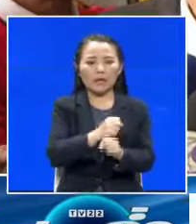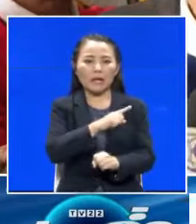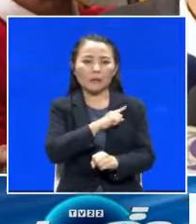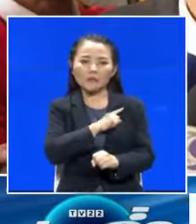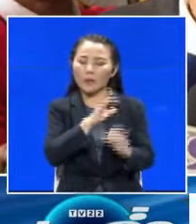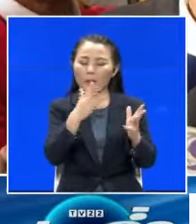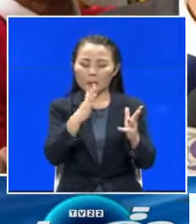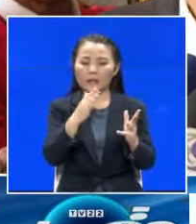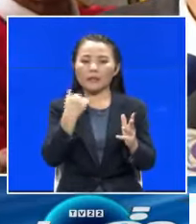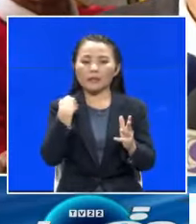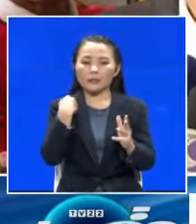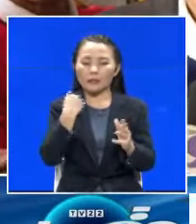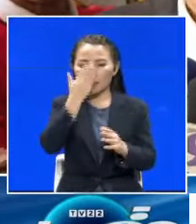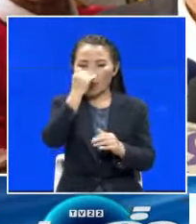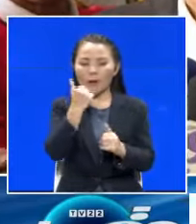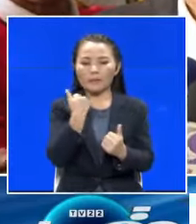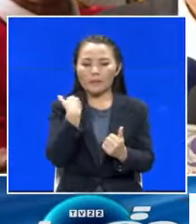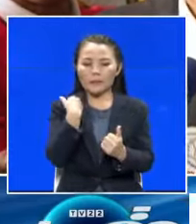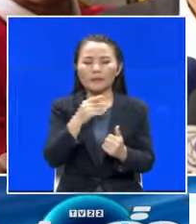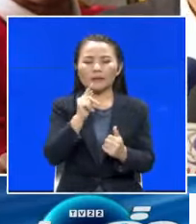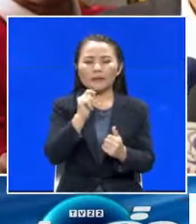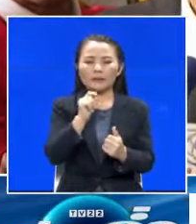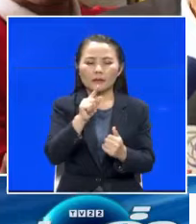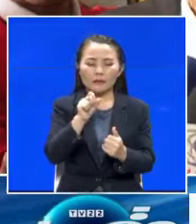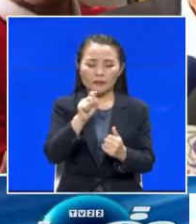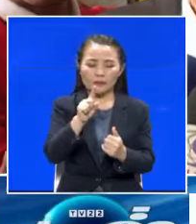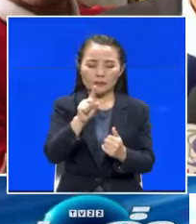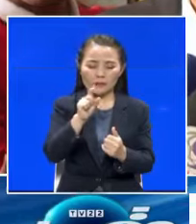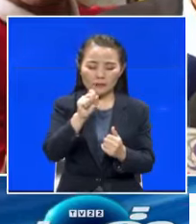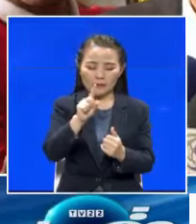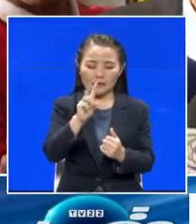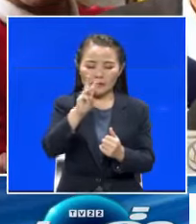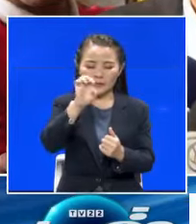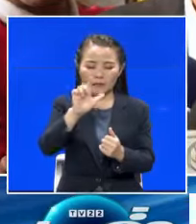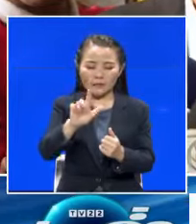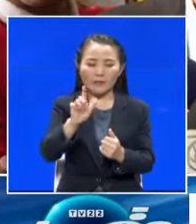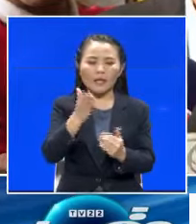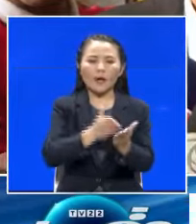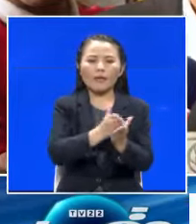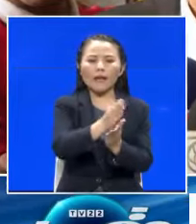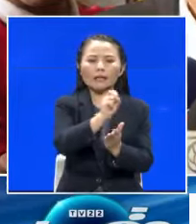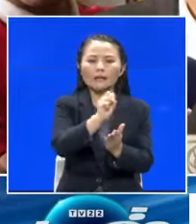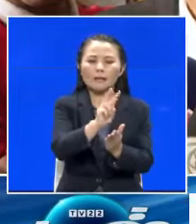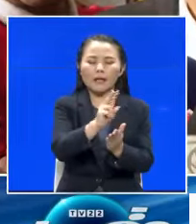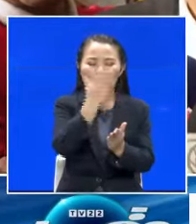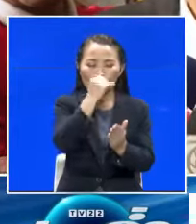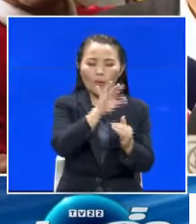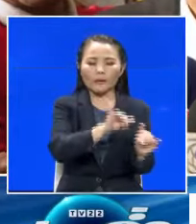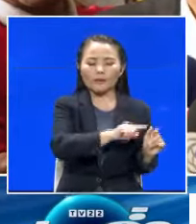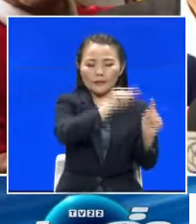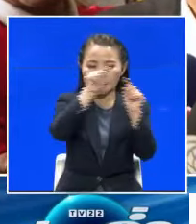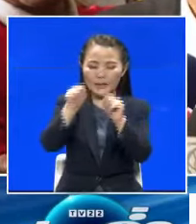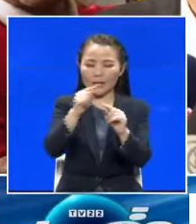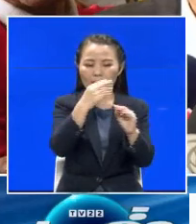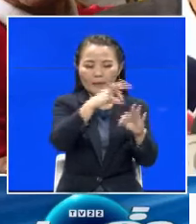ที่โดยมิชอบกรณีโอนย้ายคุณทวินเปลี่ยนศรีเลขาธิการสภาความมั่นคงในขณะนั้นให้มาดำรงตำแหน่งที่ปรึกษานายกรัฐมน